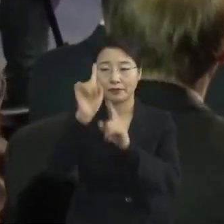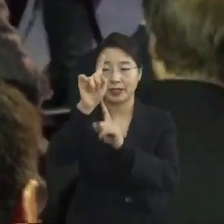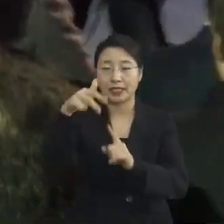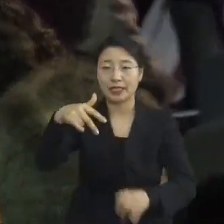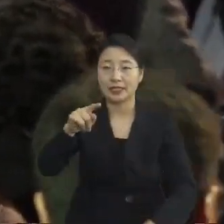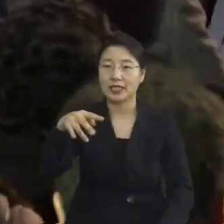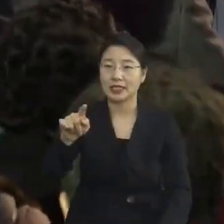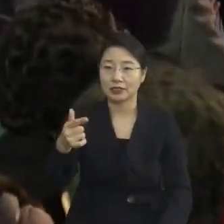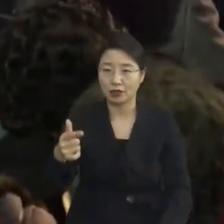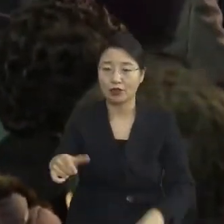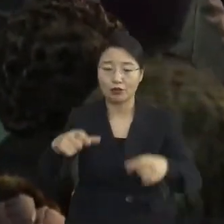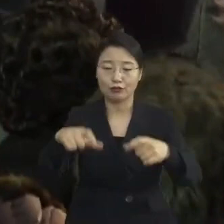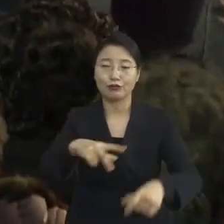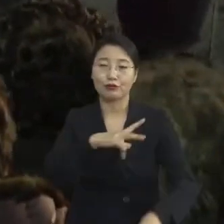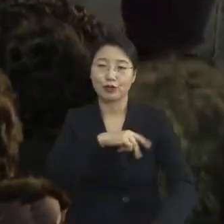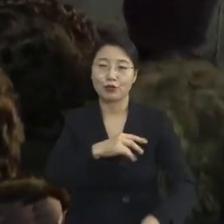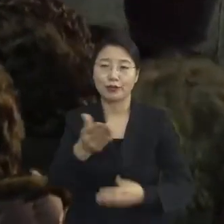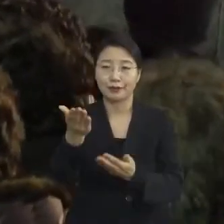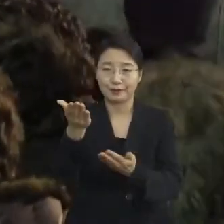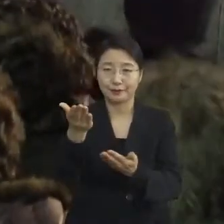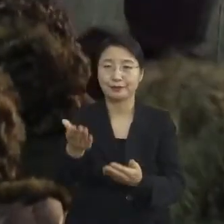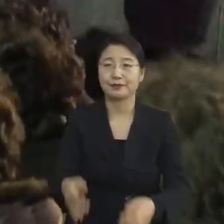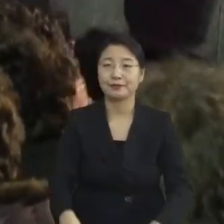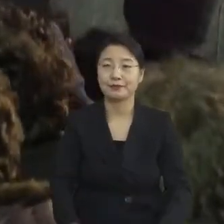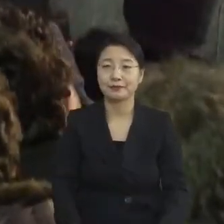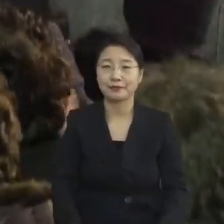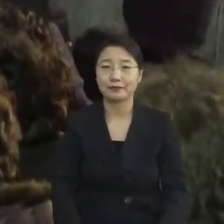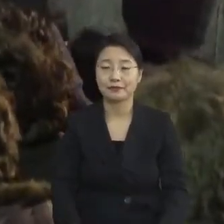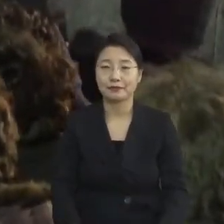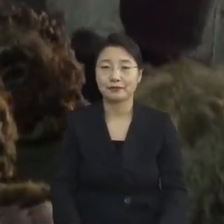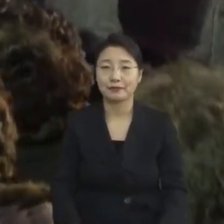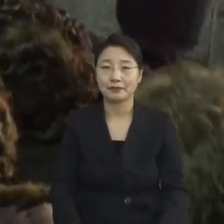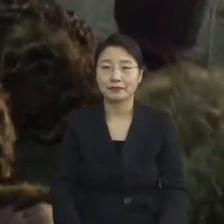이재선 구의원님 참석하셨습니다.